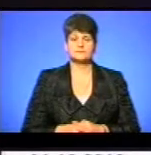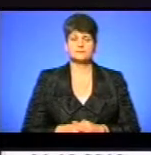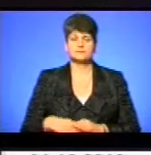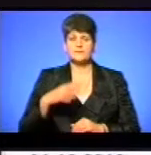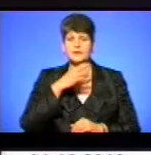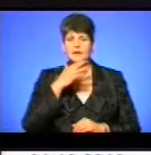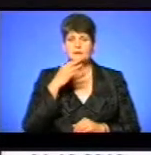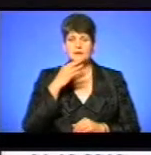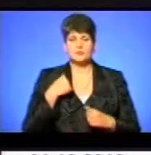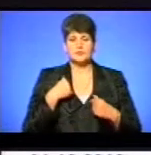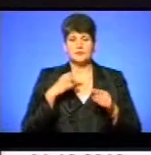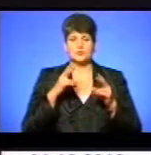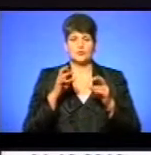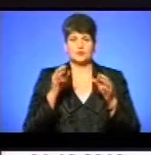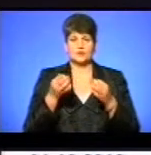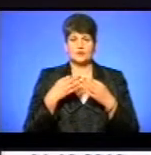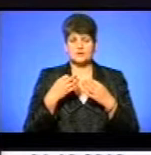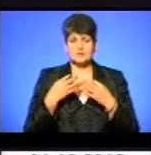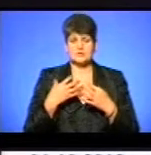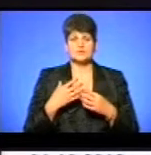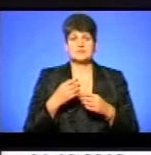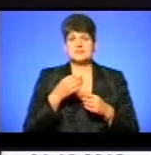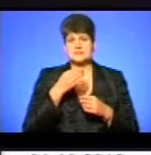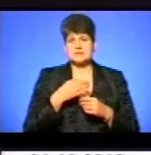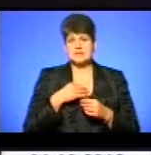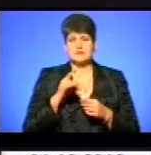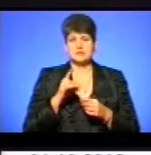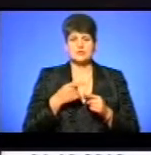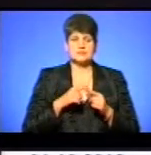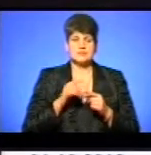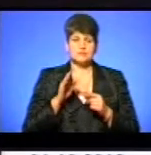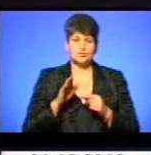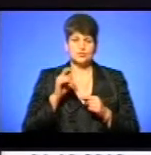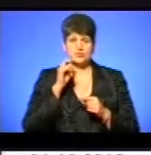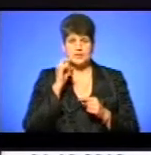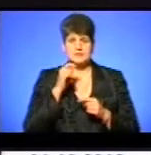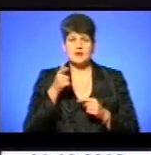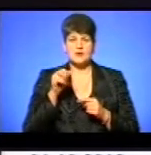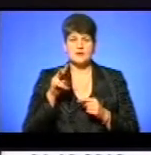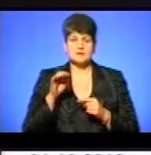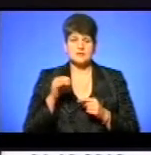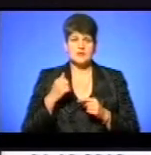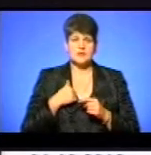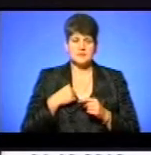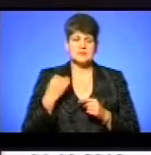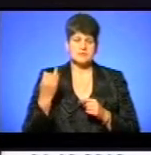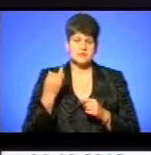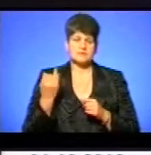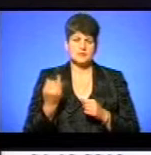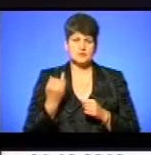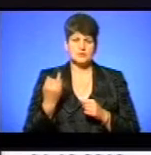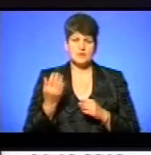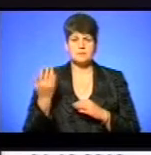Багато мені про сюжет ніхто нічого не розповідає, якщо чесно. Сказали, що це буде про українсько-галицьку армію. Мене зацікавила сама історія,